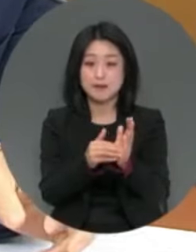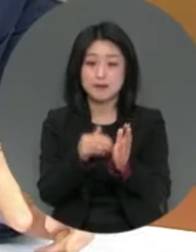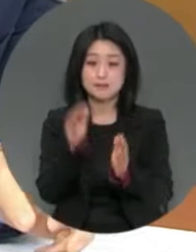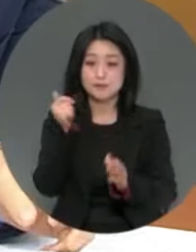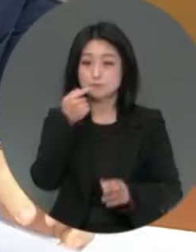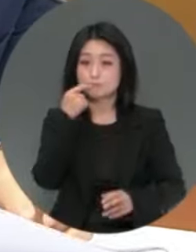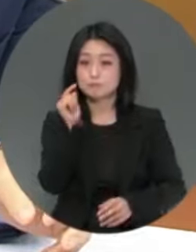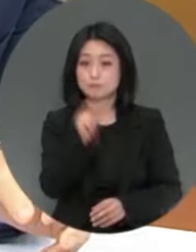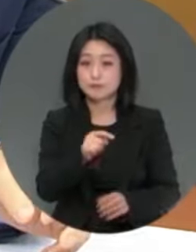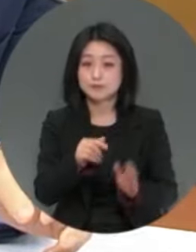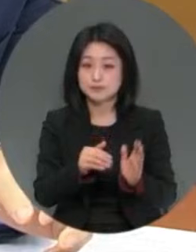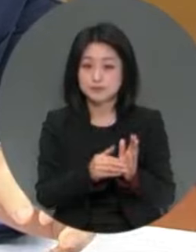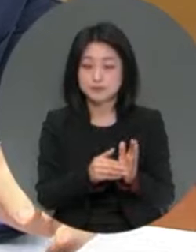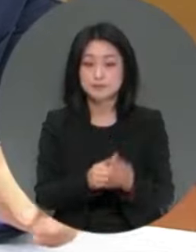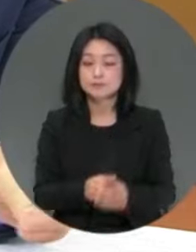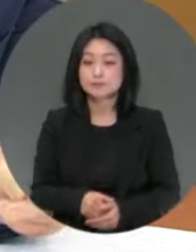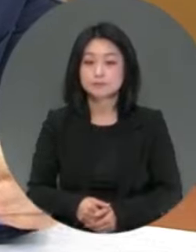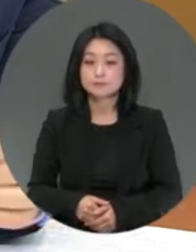하신 거예요.